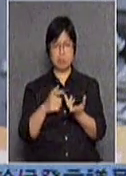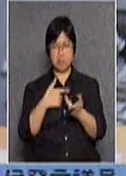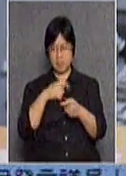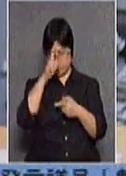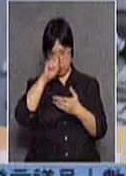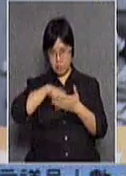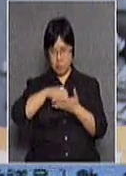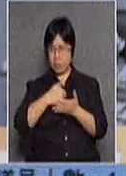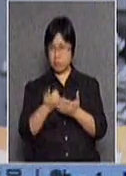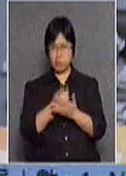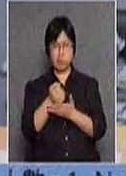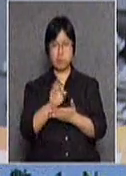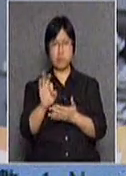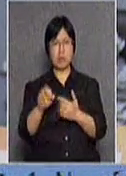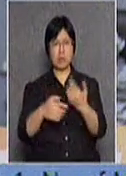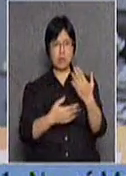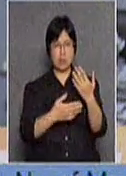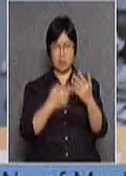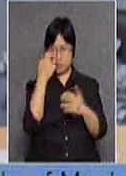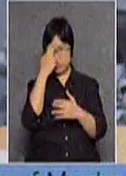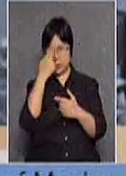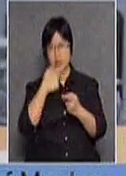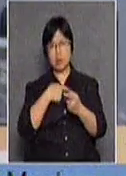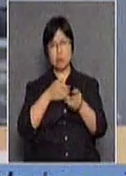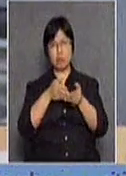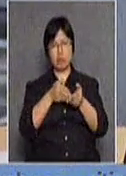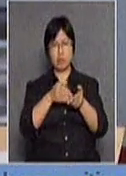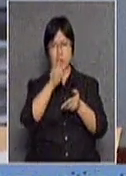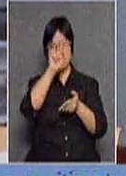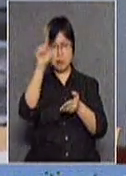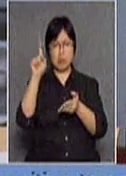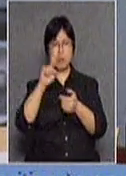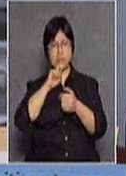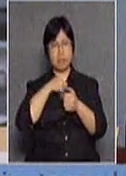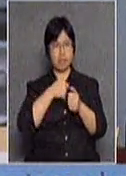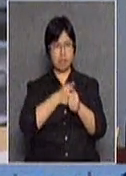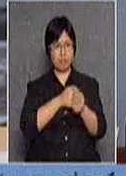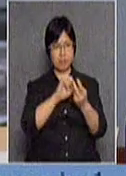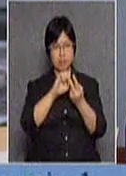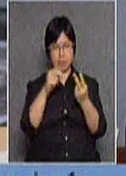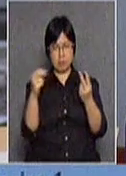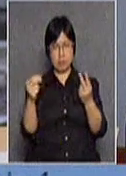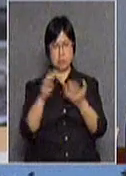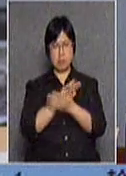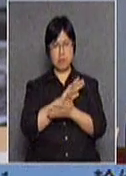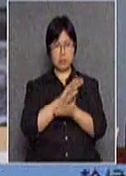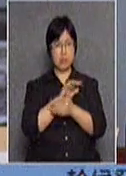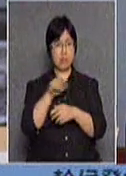啊！幾時去查過邊一隻船有冇根據呢個2007年佢